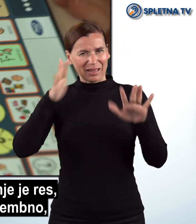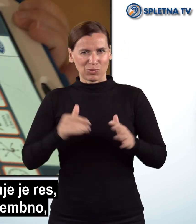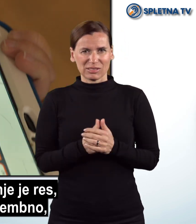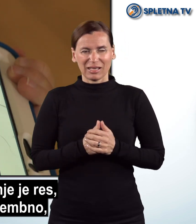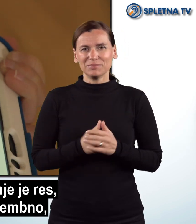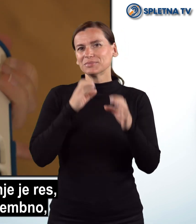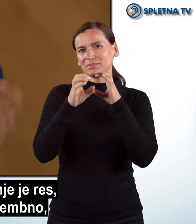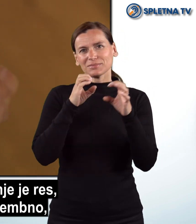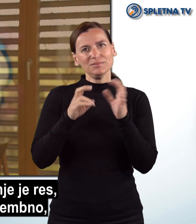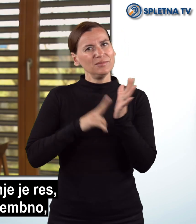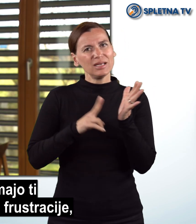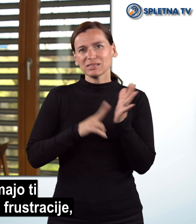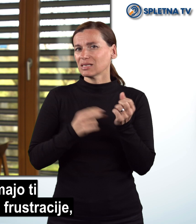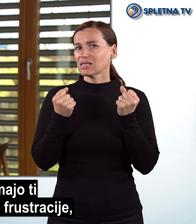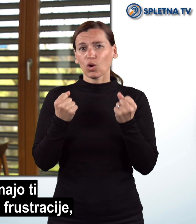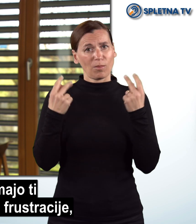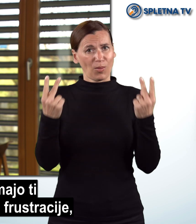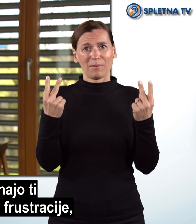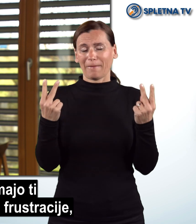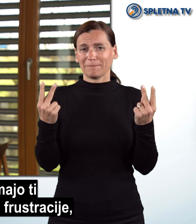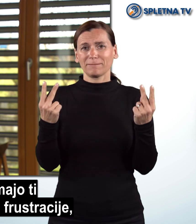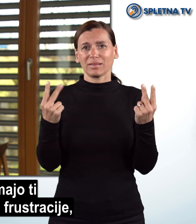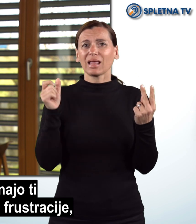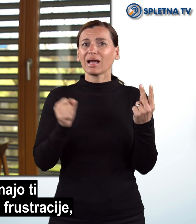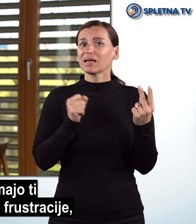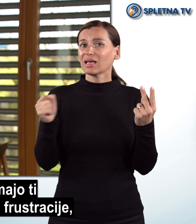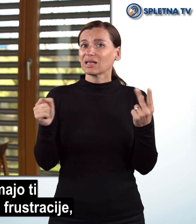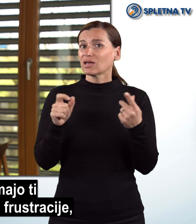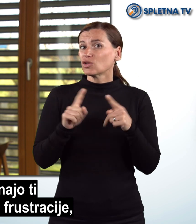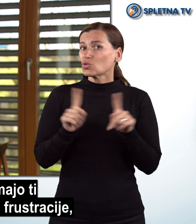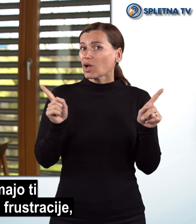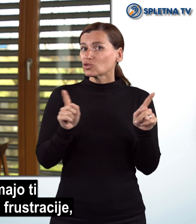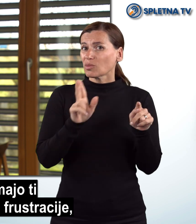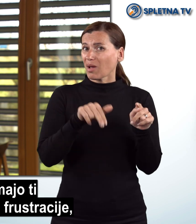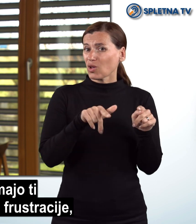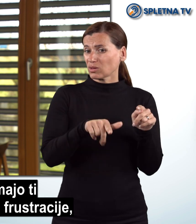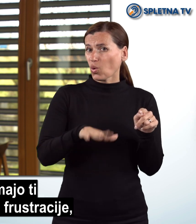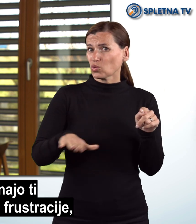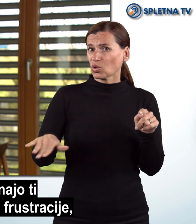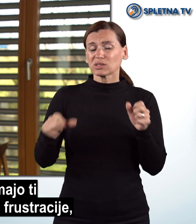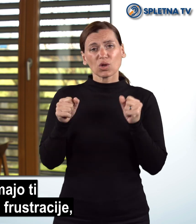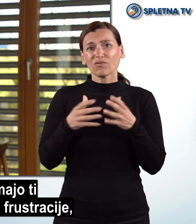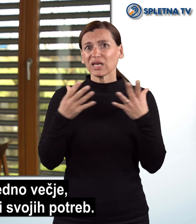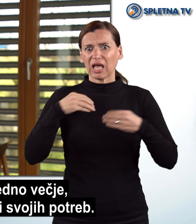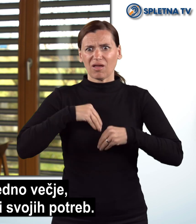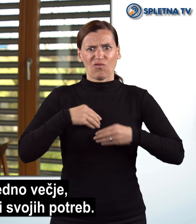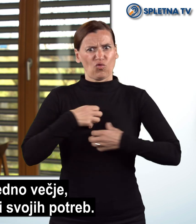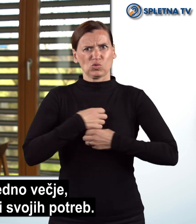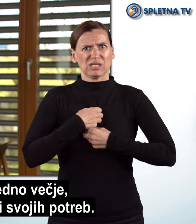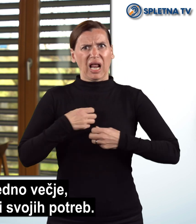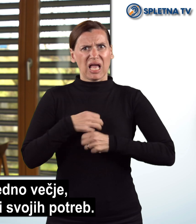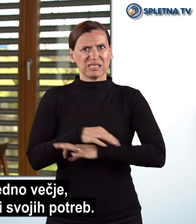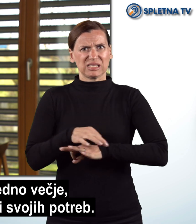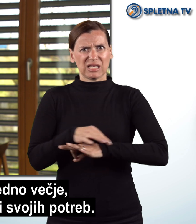Komunikacija je res pomembna, ker če ne, imajo ti otroci zelo velike frustracije, ko odraščajo,